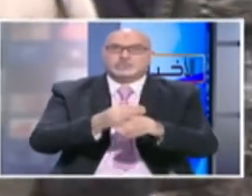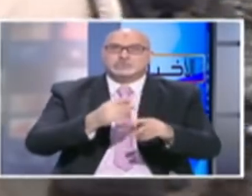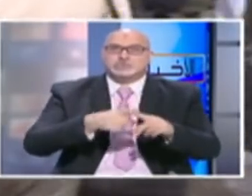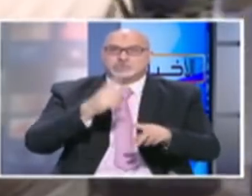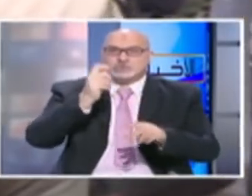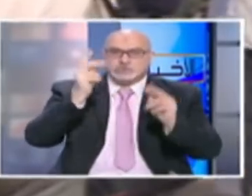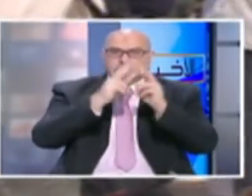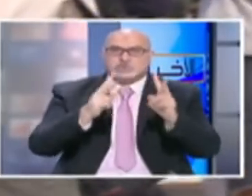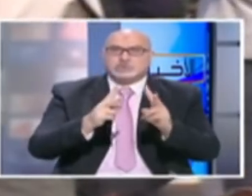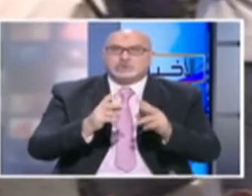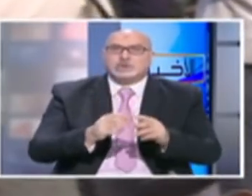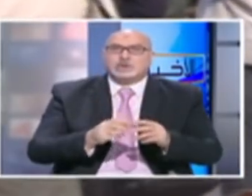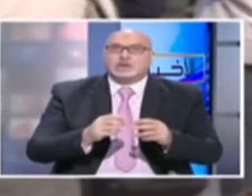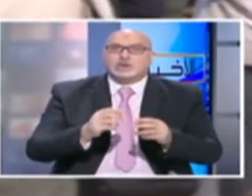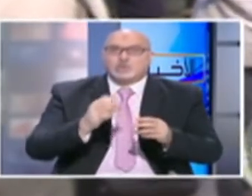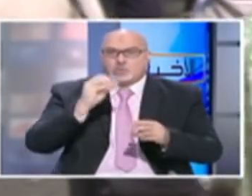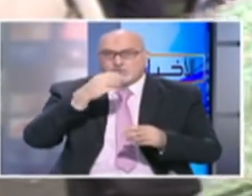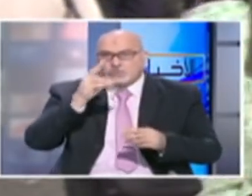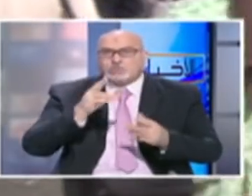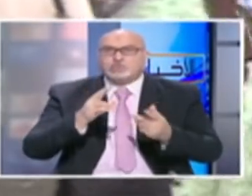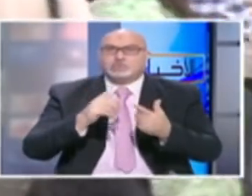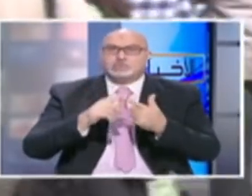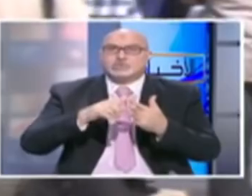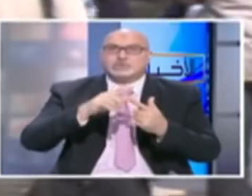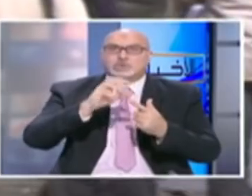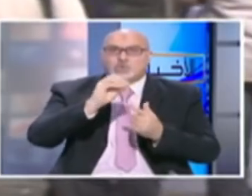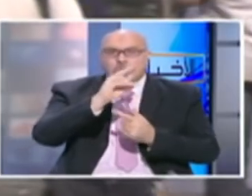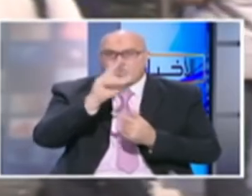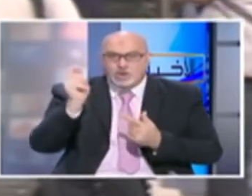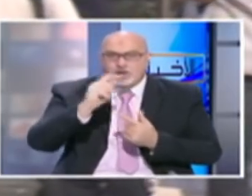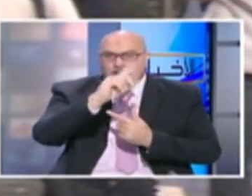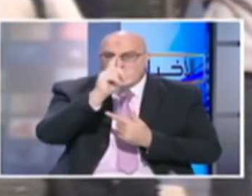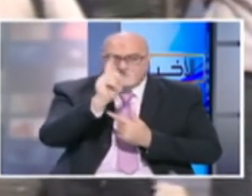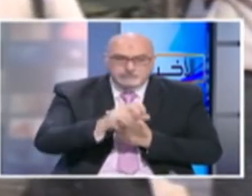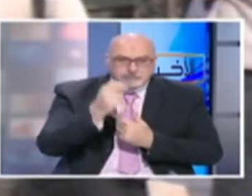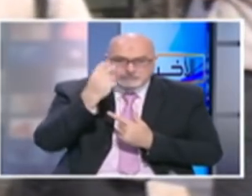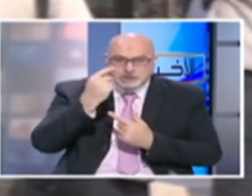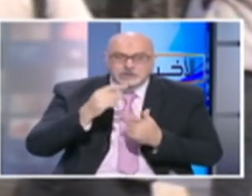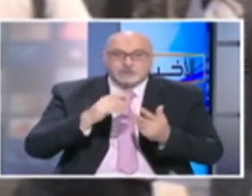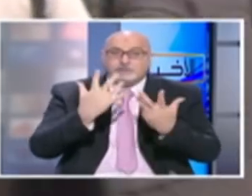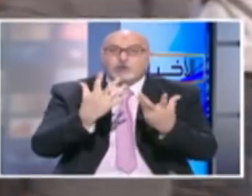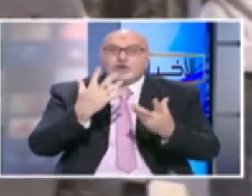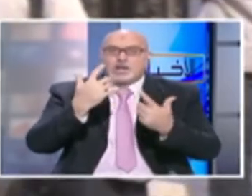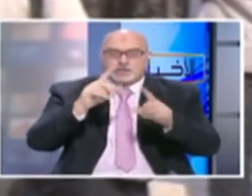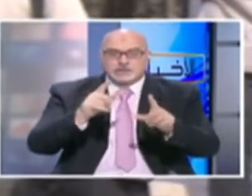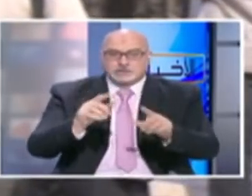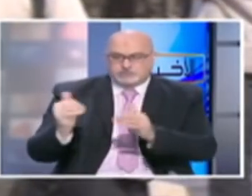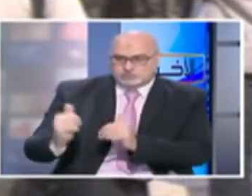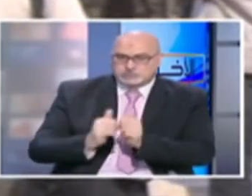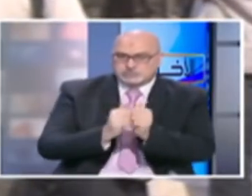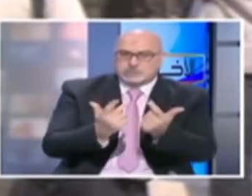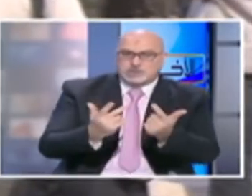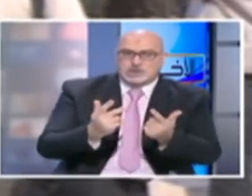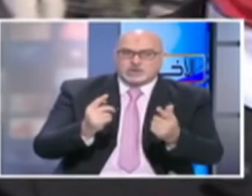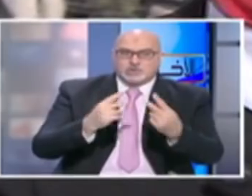العالمية والأمم المتحدة والاتحاد الإفريقي وكل المحبين للسلام والحرية أن يقفوا إلى